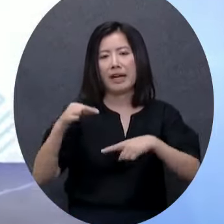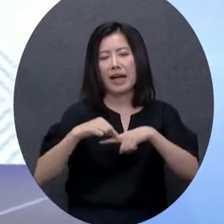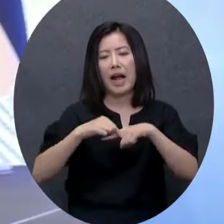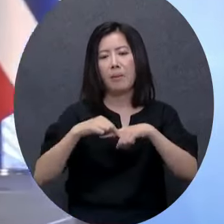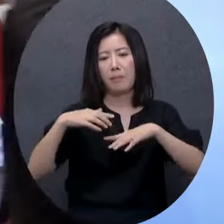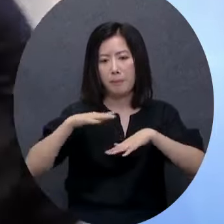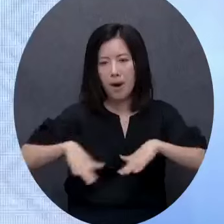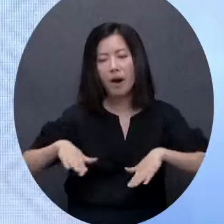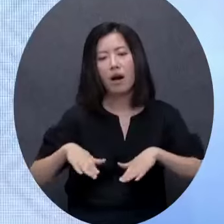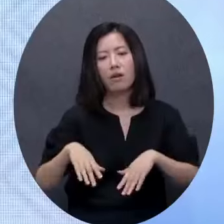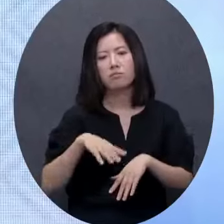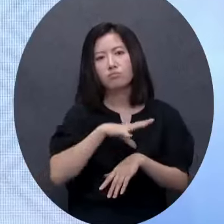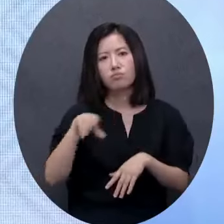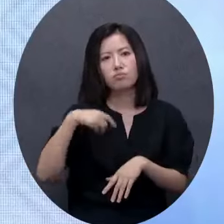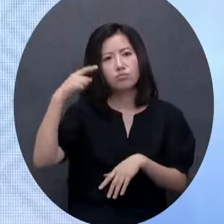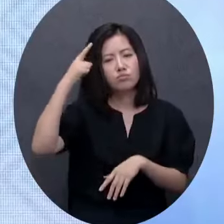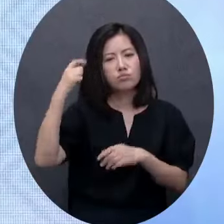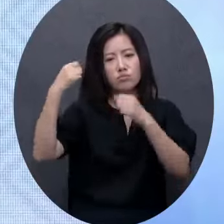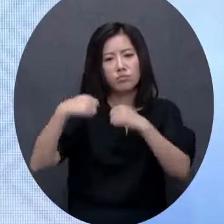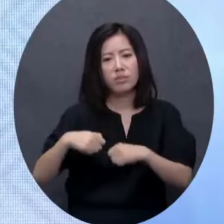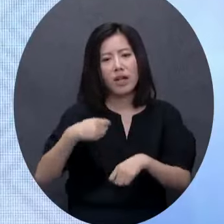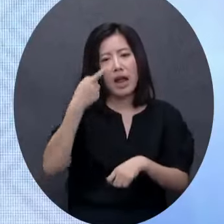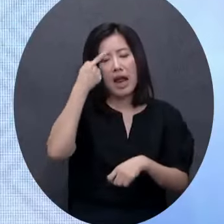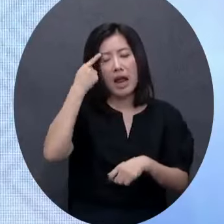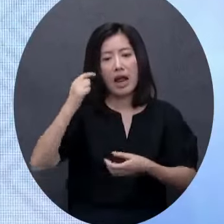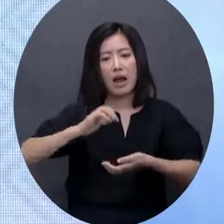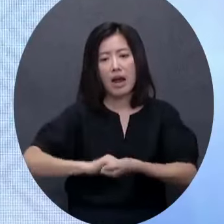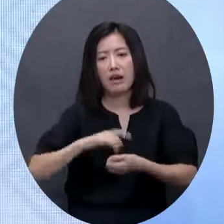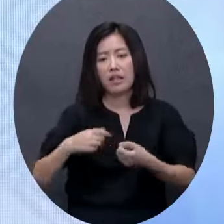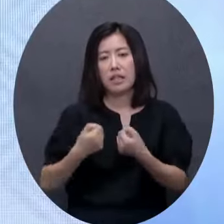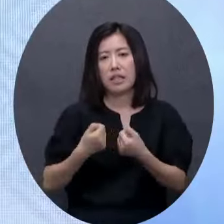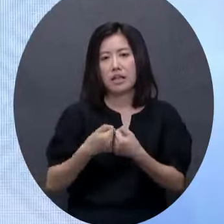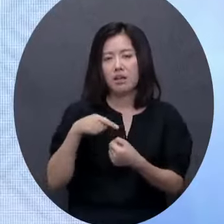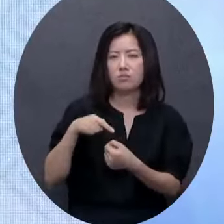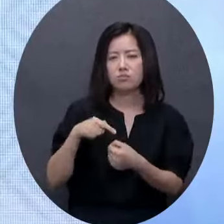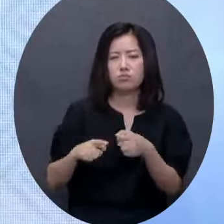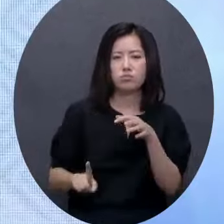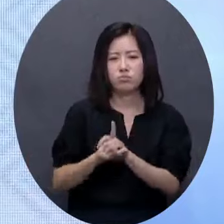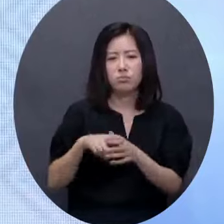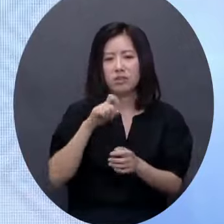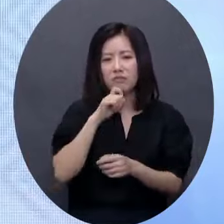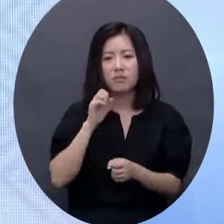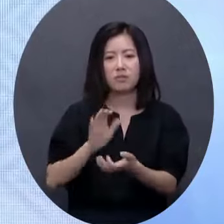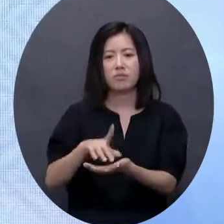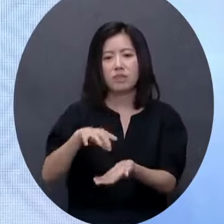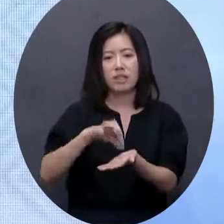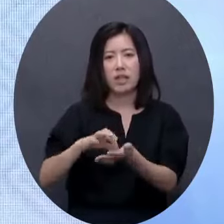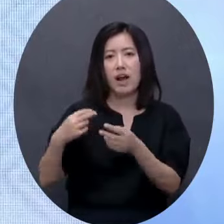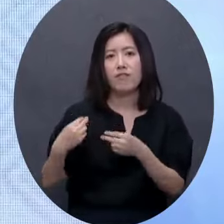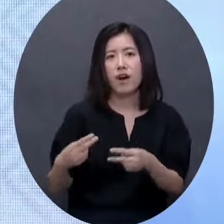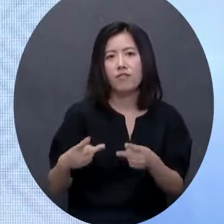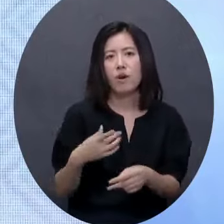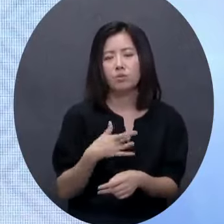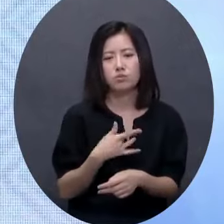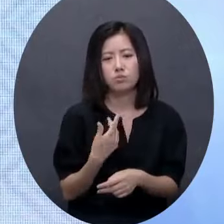台。 我们一致认为澜湄合作的战略影响更加突出，对地区和平发展具有重要意